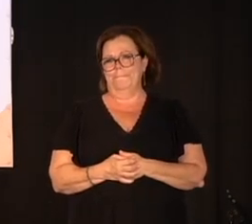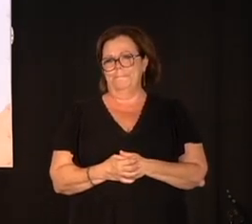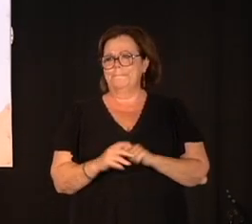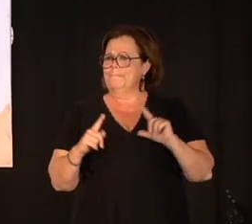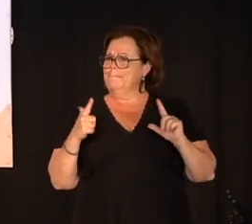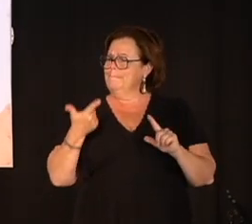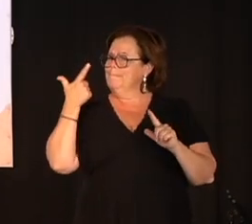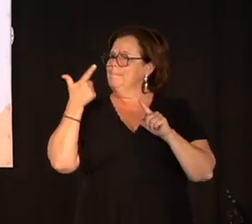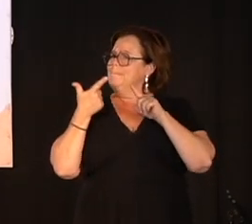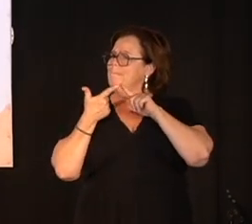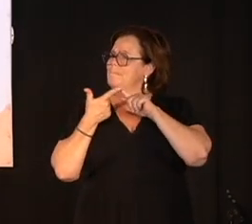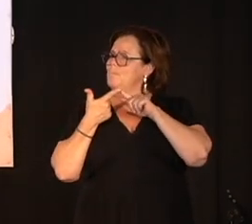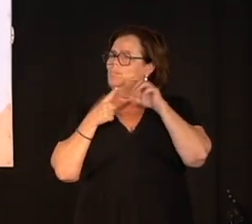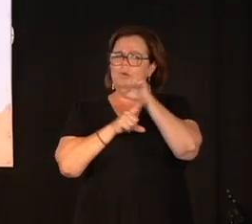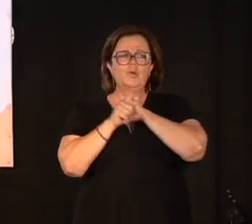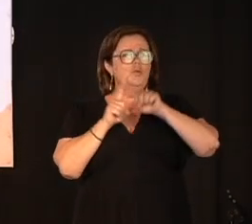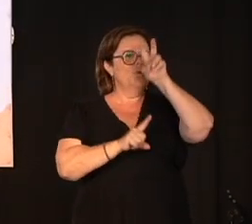Et un sociologue